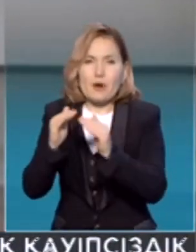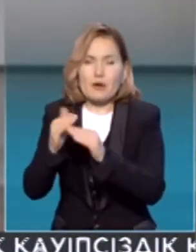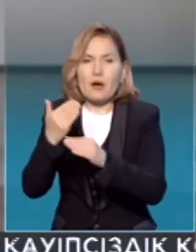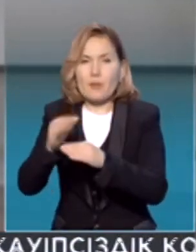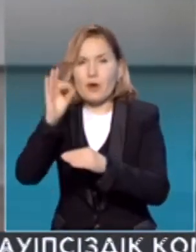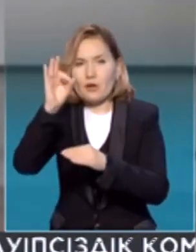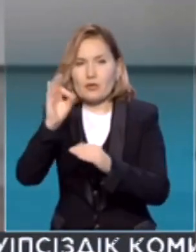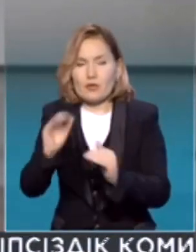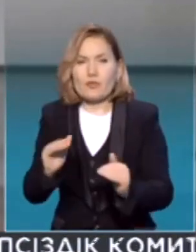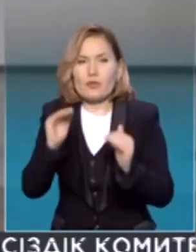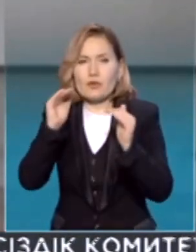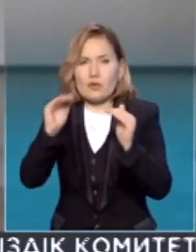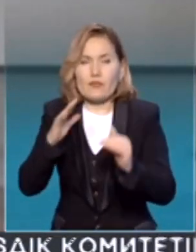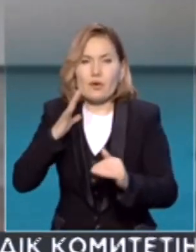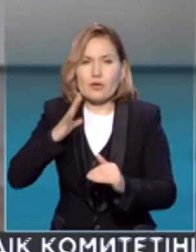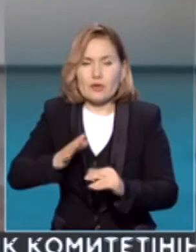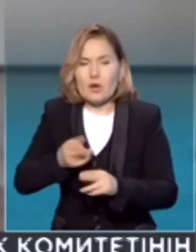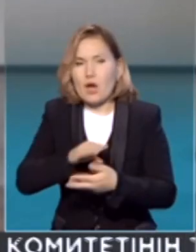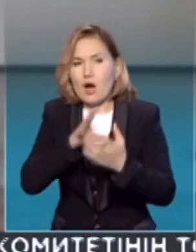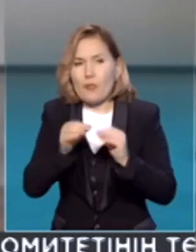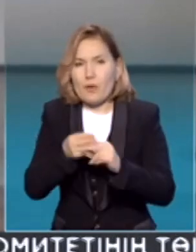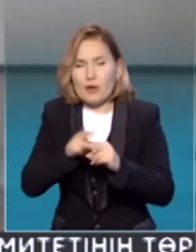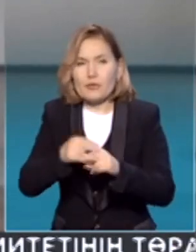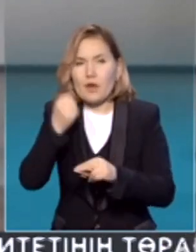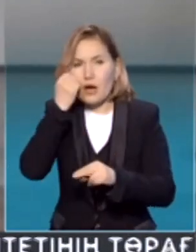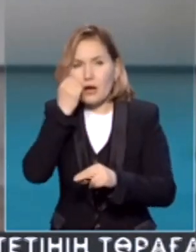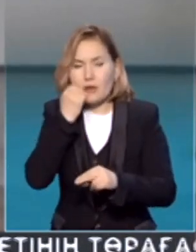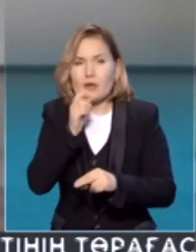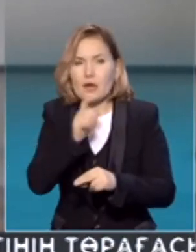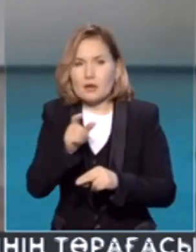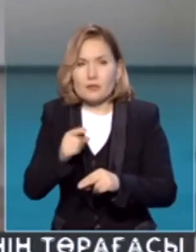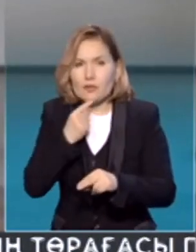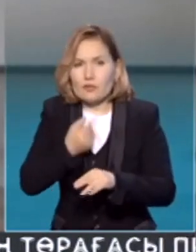пайыздық мөлшерін көтеруге әкеледі. Жұмыс істейтін орта тап және қарт адамдар қиналып қалады.